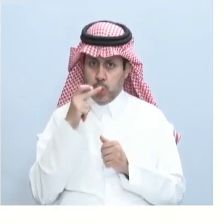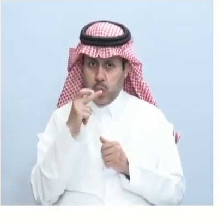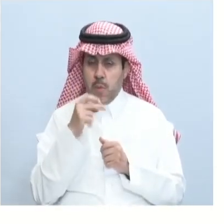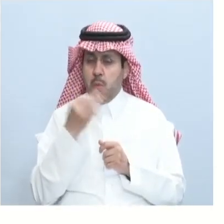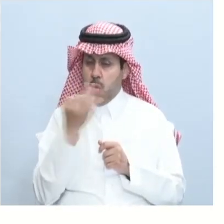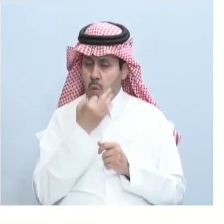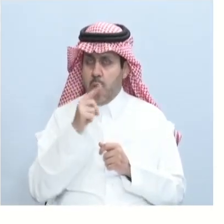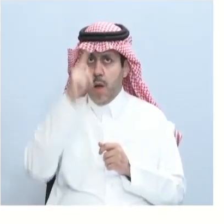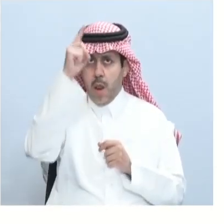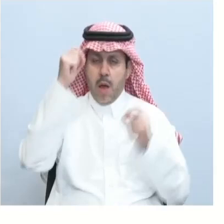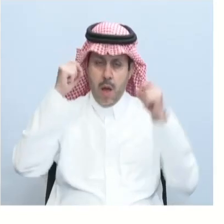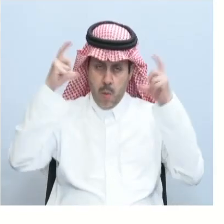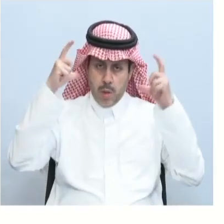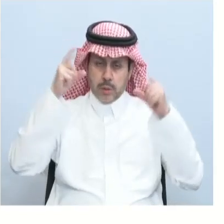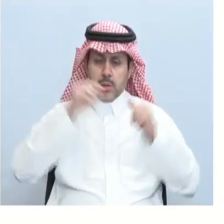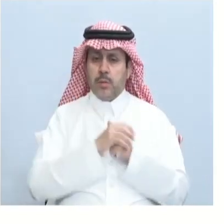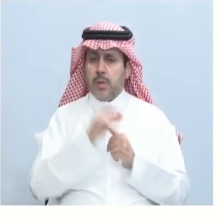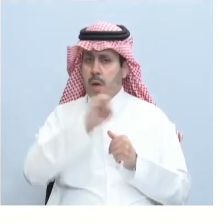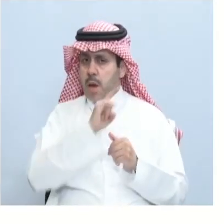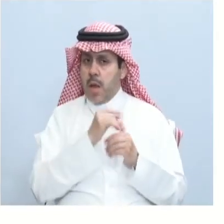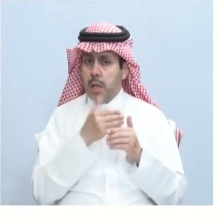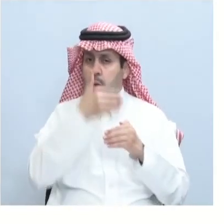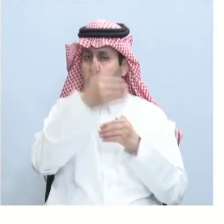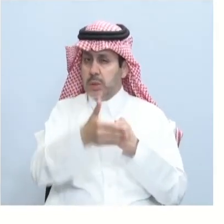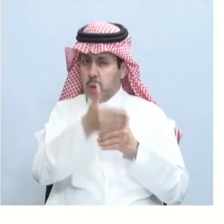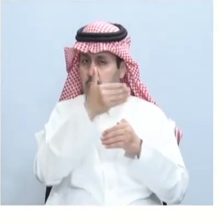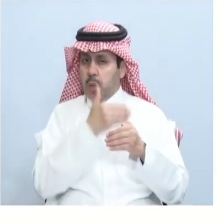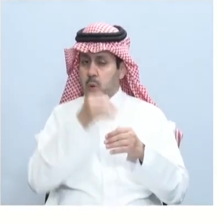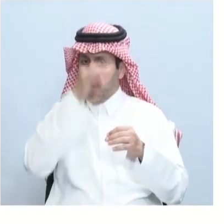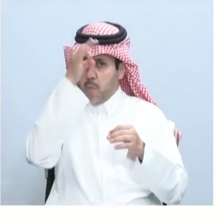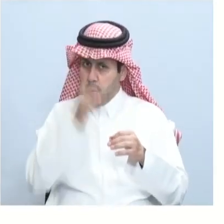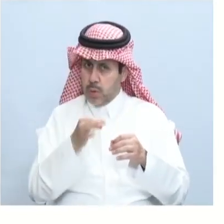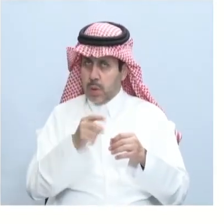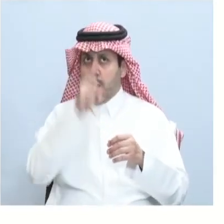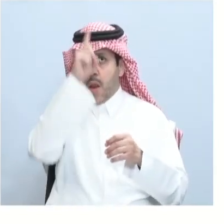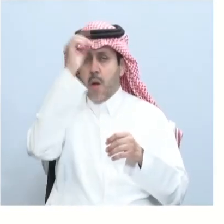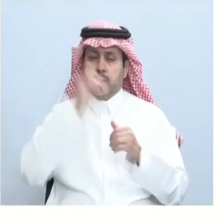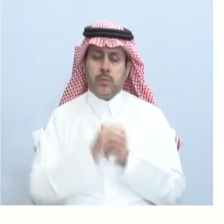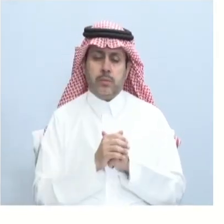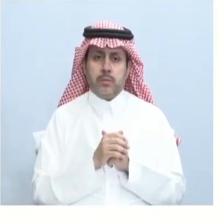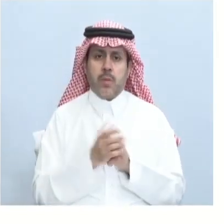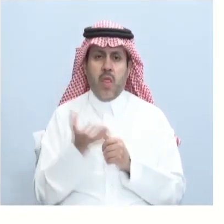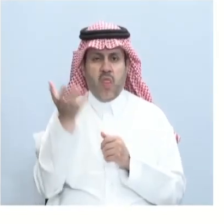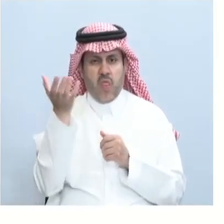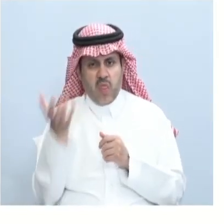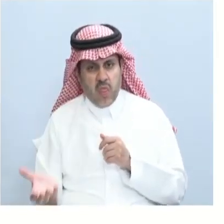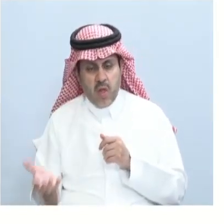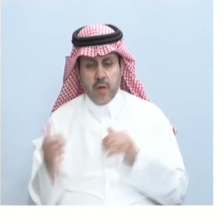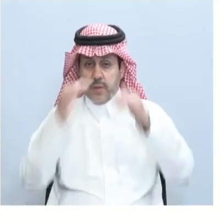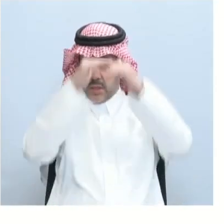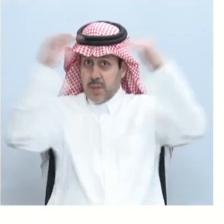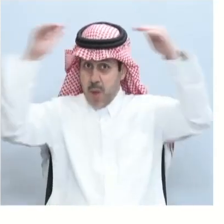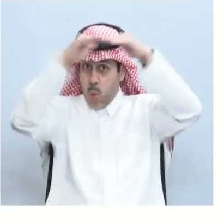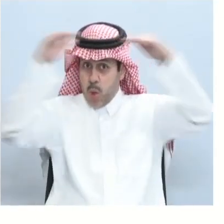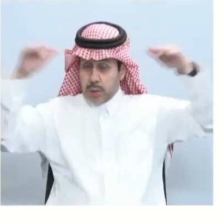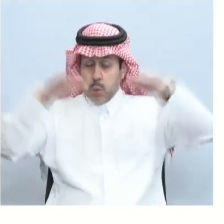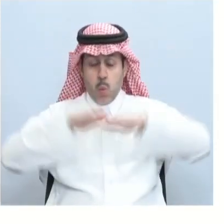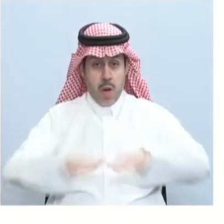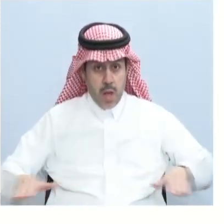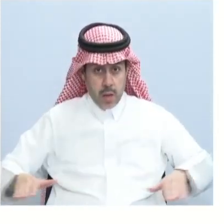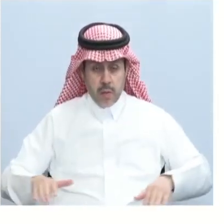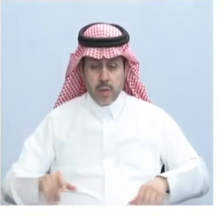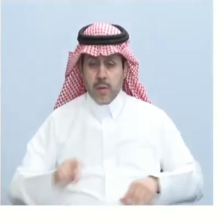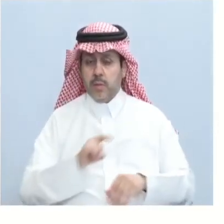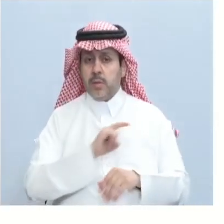ربي لا يجليها لوقتها الا هو ثقلت في السماوات والارض لا تاتيكم الا بغته